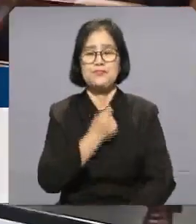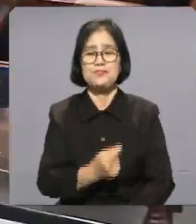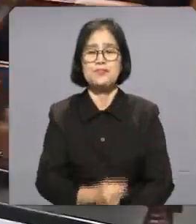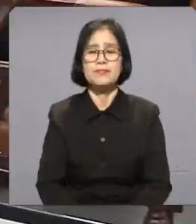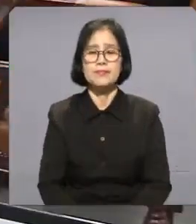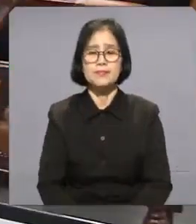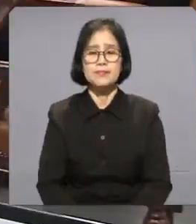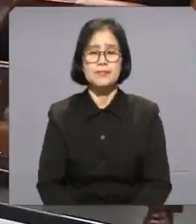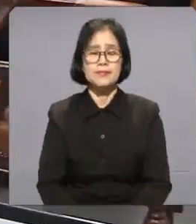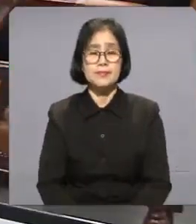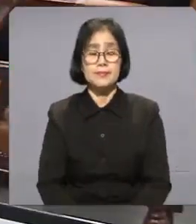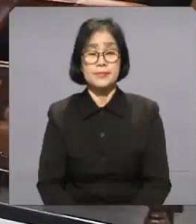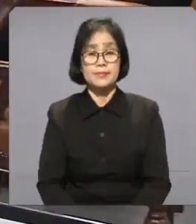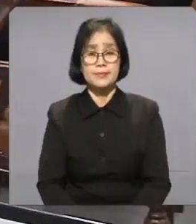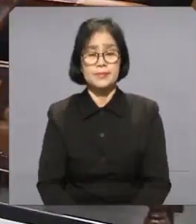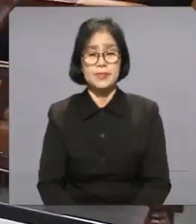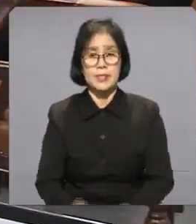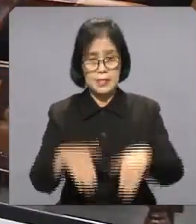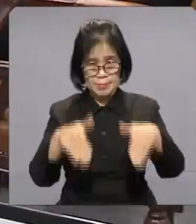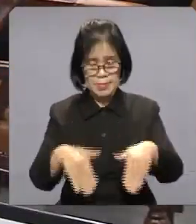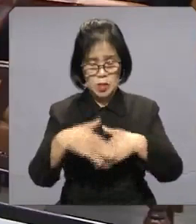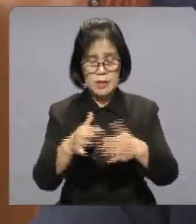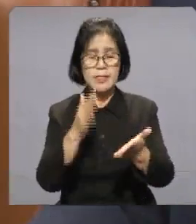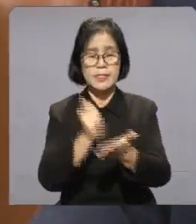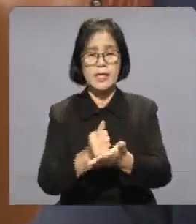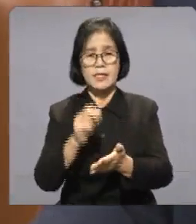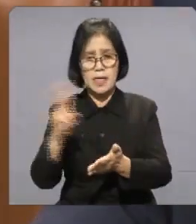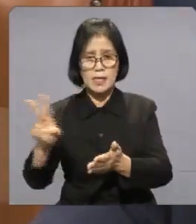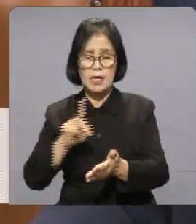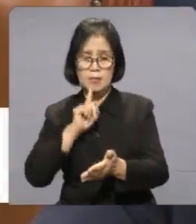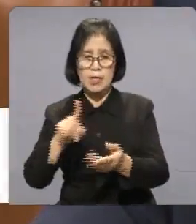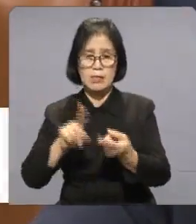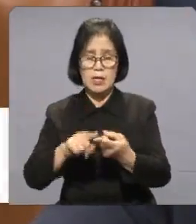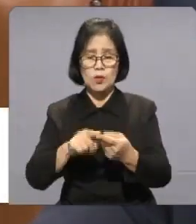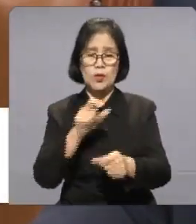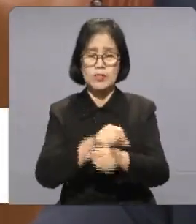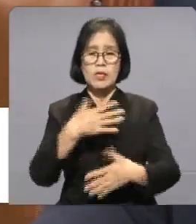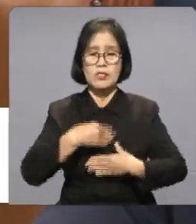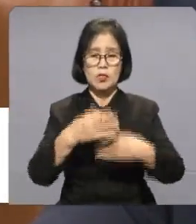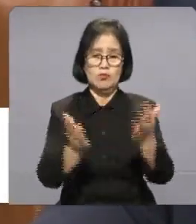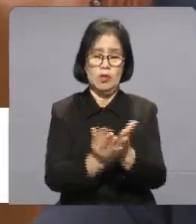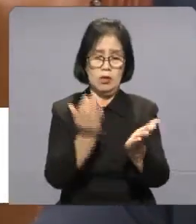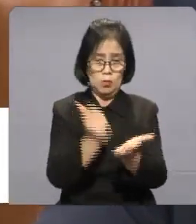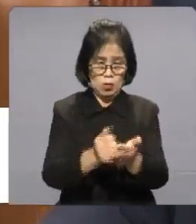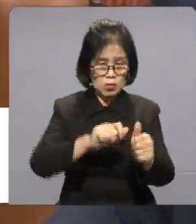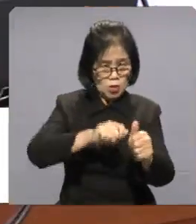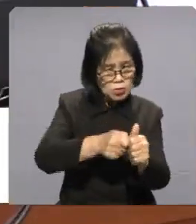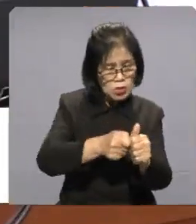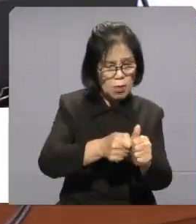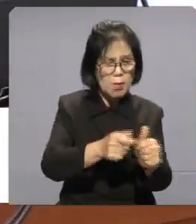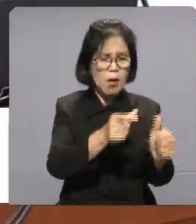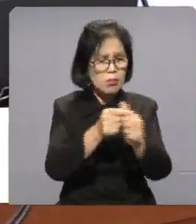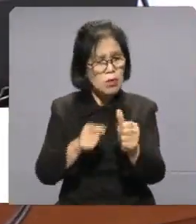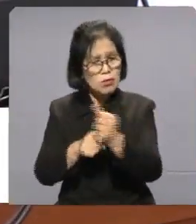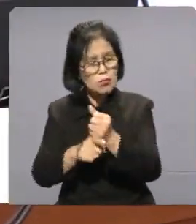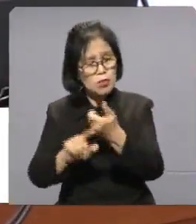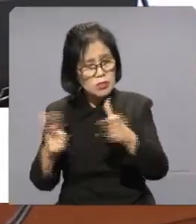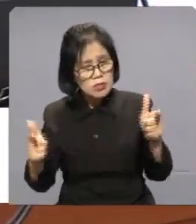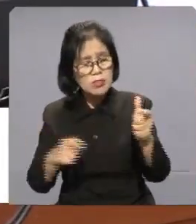마음입니다. 김대기 비서실장은 야당 주장대로 이상민 장관을 경질하면 인사청문회 등을